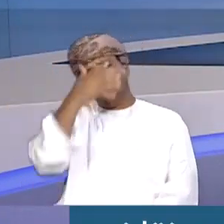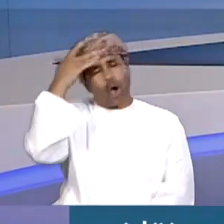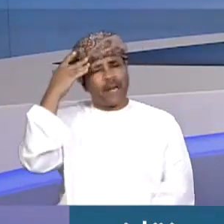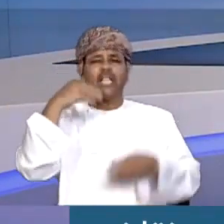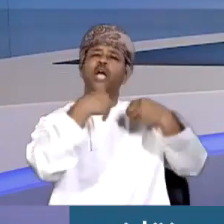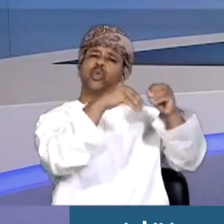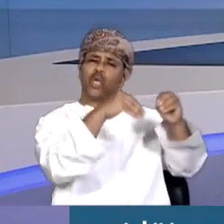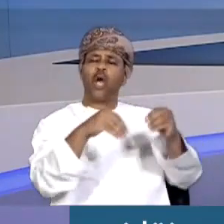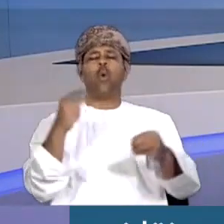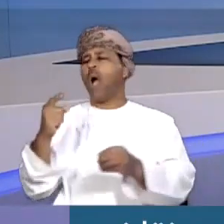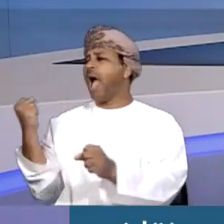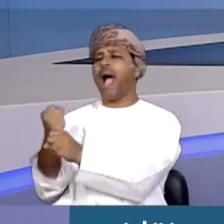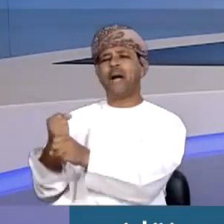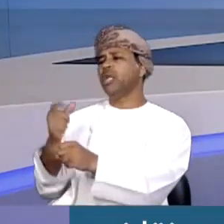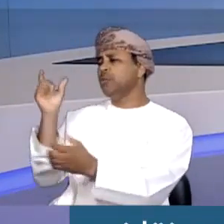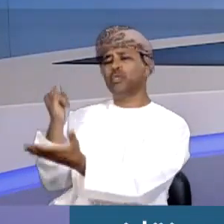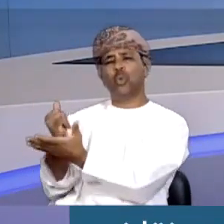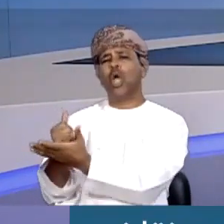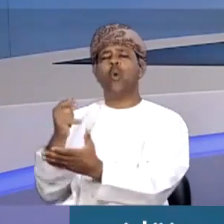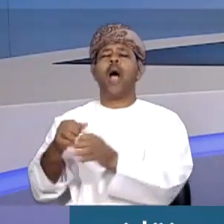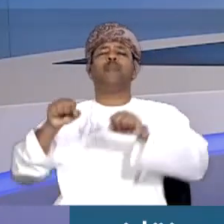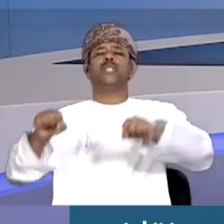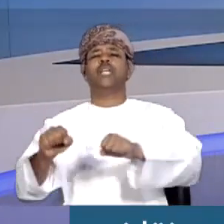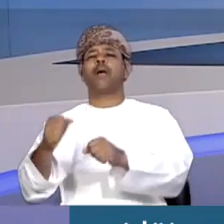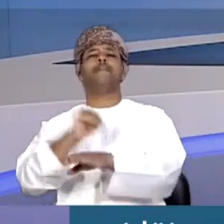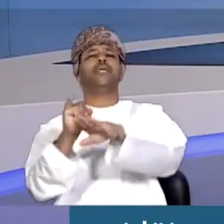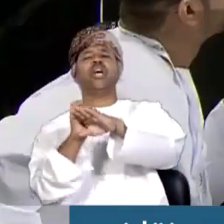التسويق ورواد الأعمال ومديري المشاريع.